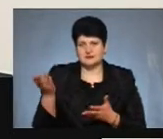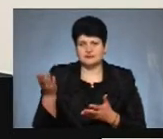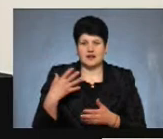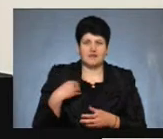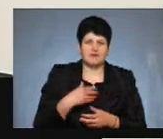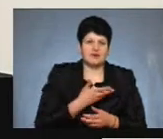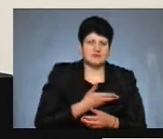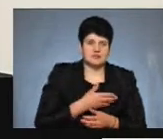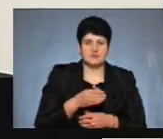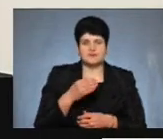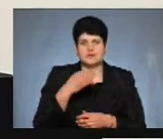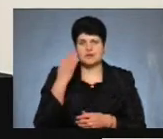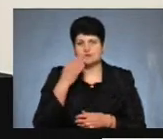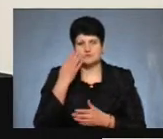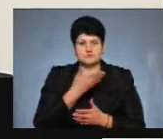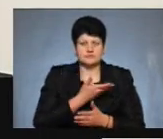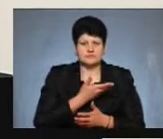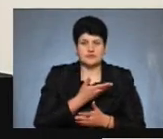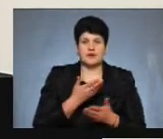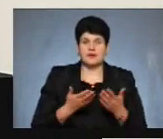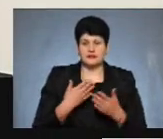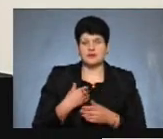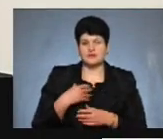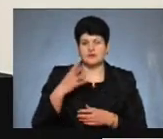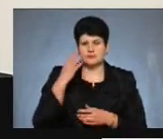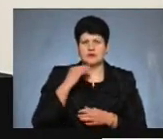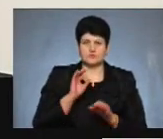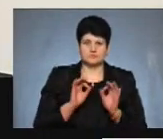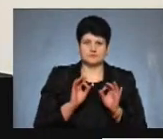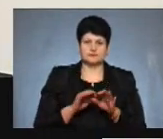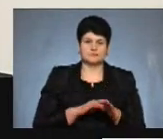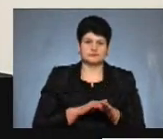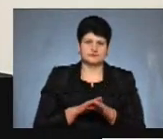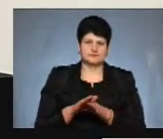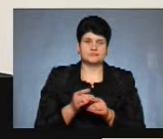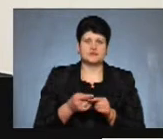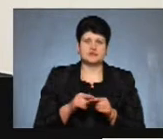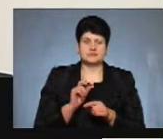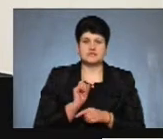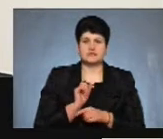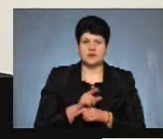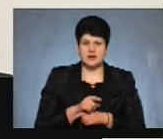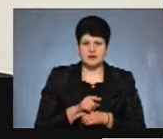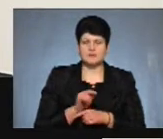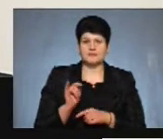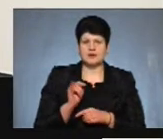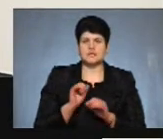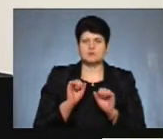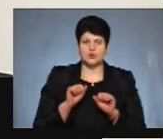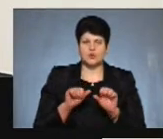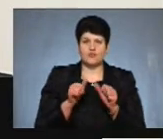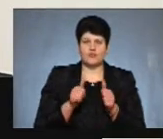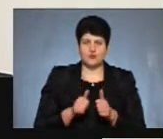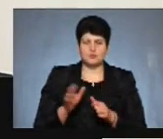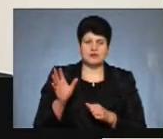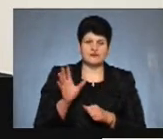Львівська, Закарпатська, але рахую, що ми на належному рівні справилися з цим завданням і змогли оформити